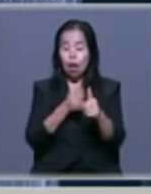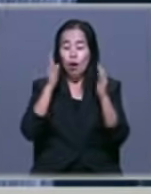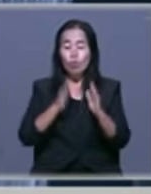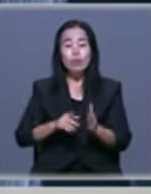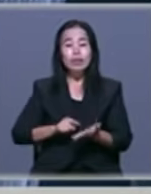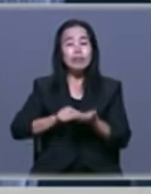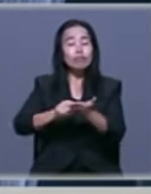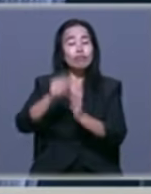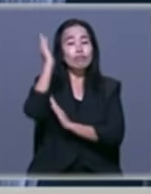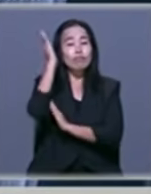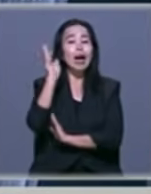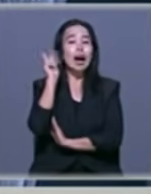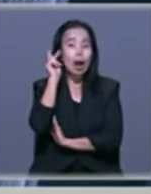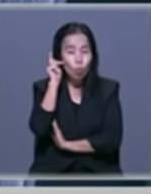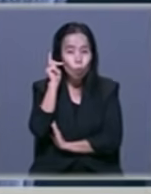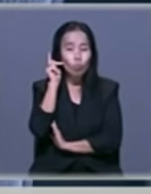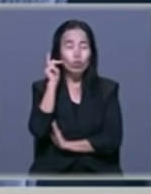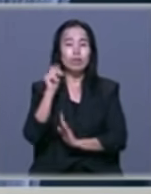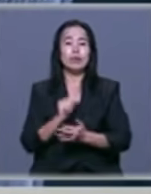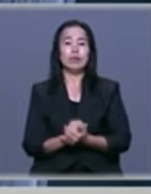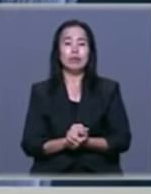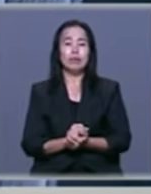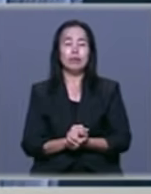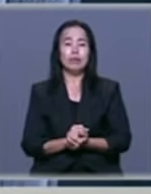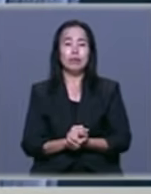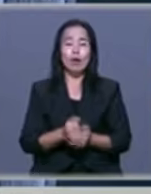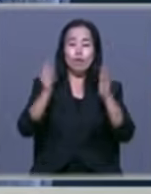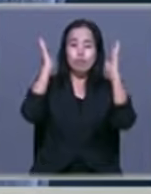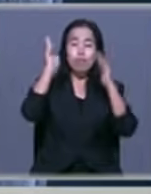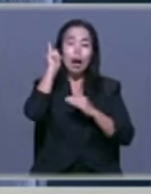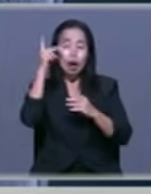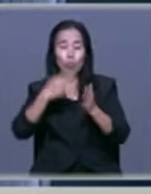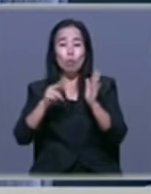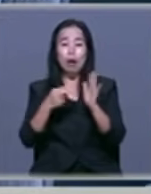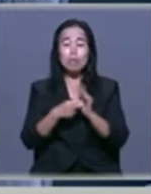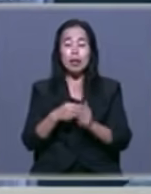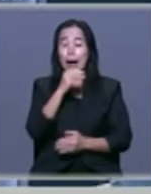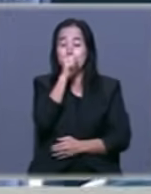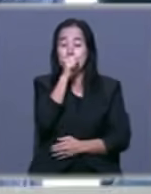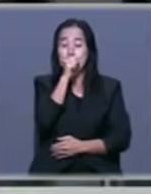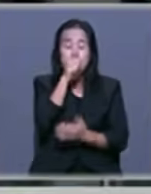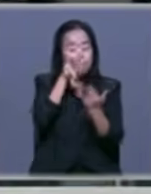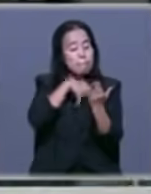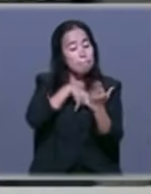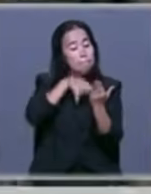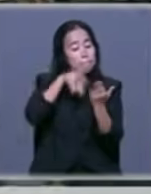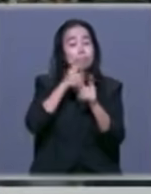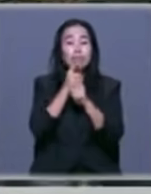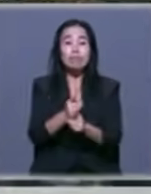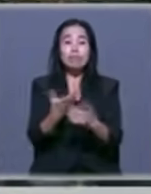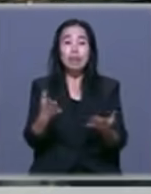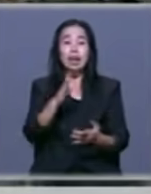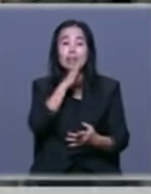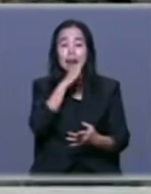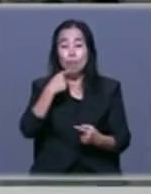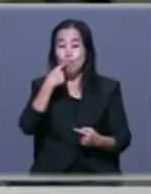แทบจะแบบคล้ายๆกับว่าคุณเสนอข่าวไปแล้วเนี่ยคุณแทบจะว่าต้องปิดปากเลยคือพูดไม่ได ้ค่ะ ถ้าพูดเนี่ยมันมี